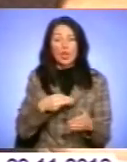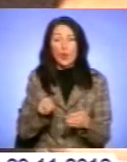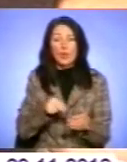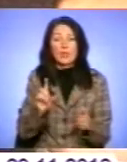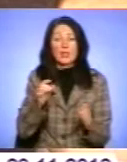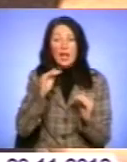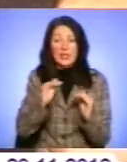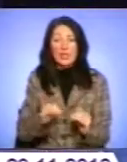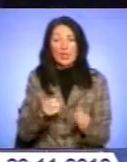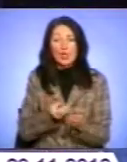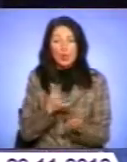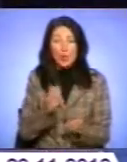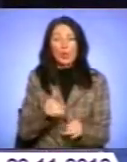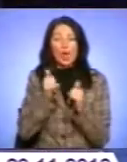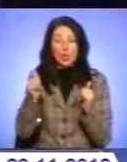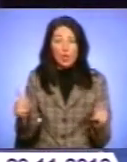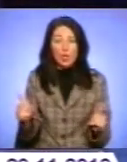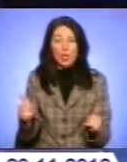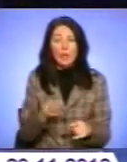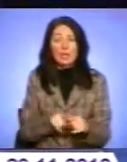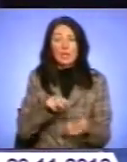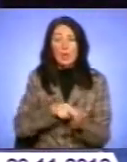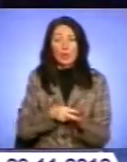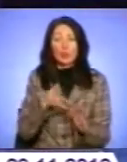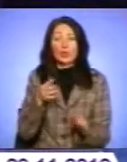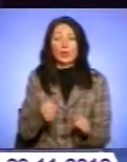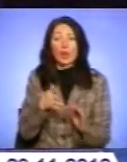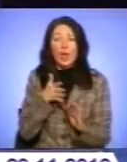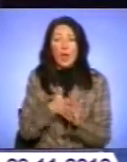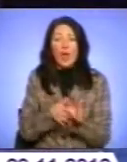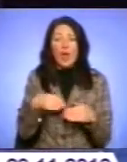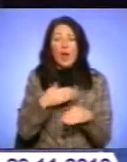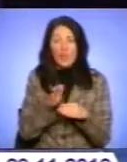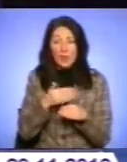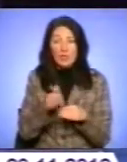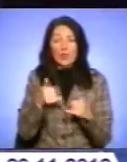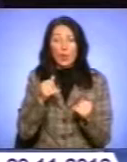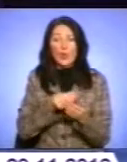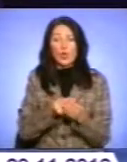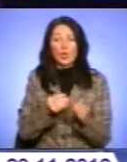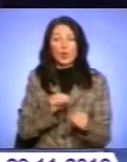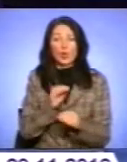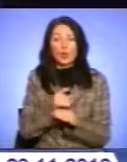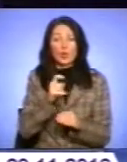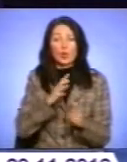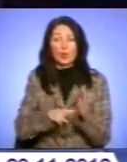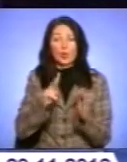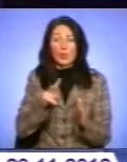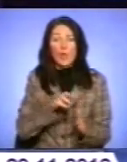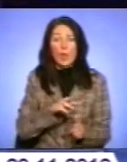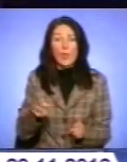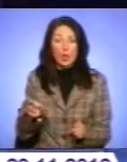ціною, буде розширений. На це планують виділити у бюджеті додатково 192 мільйона